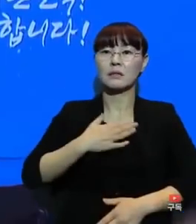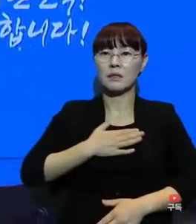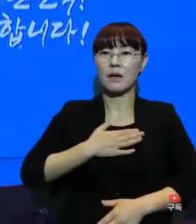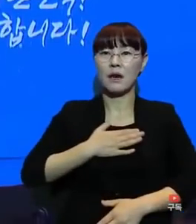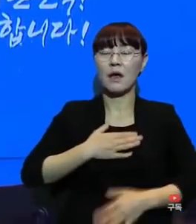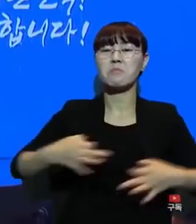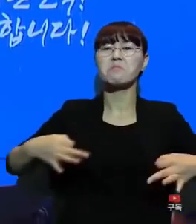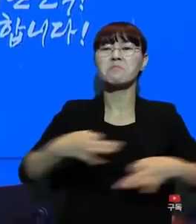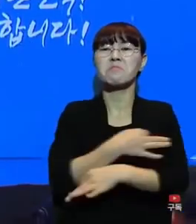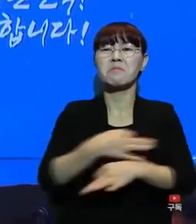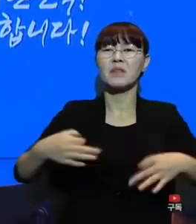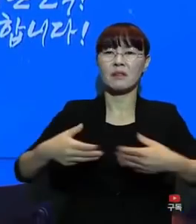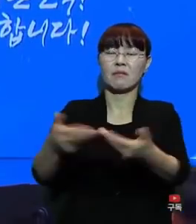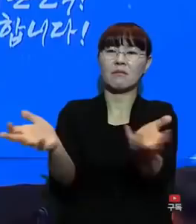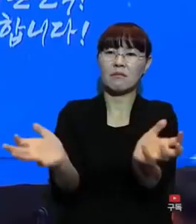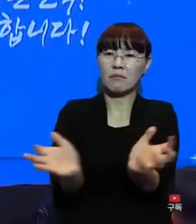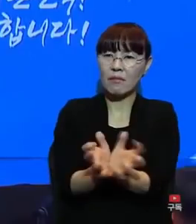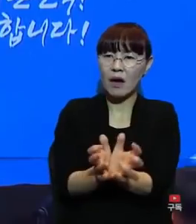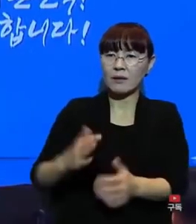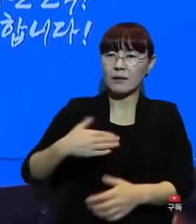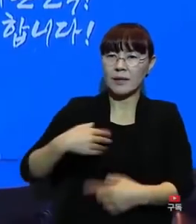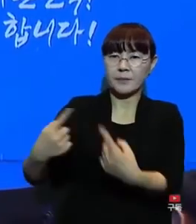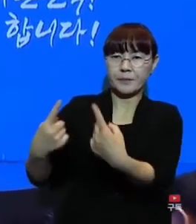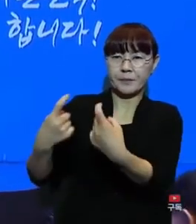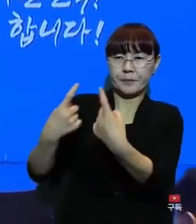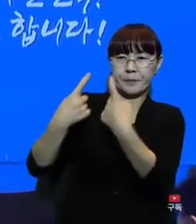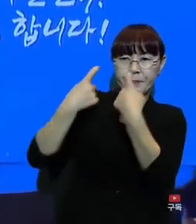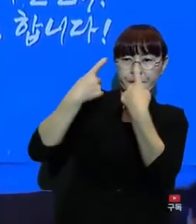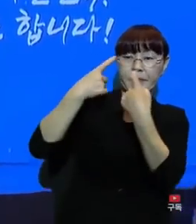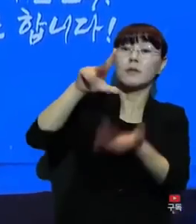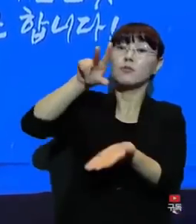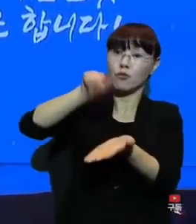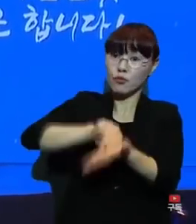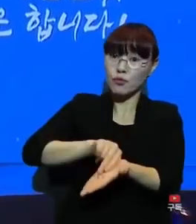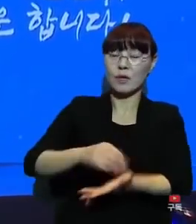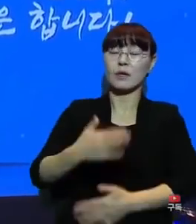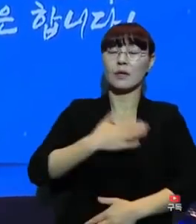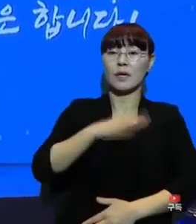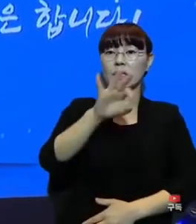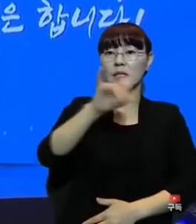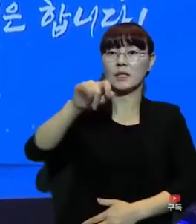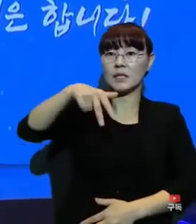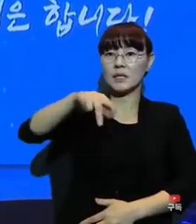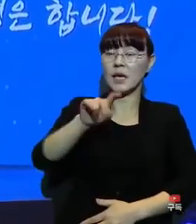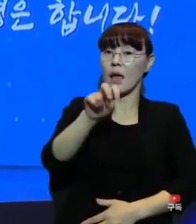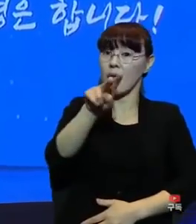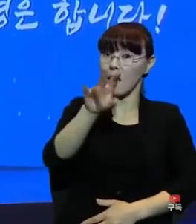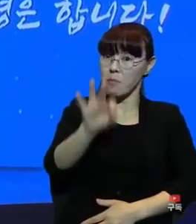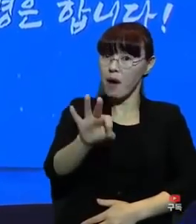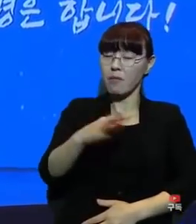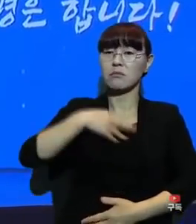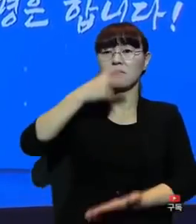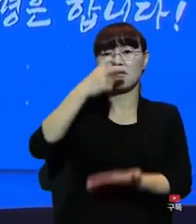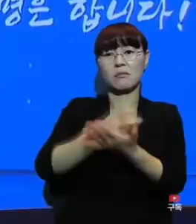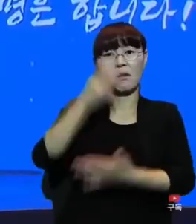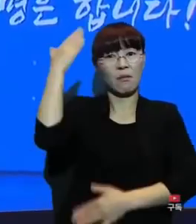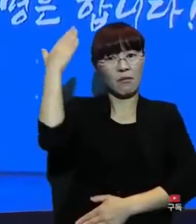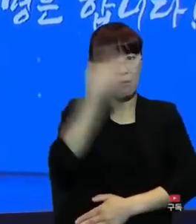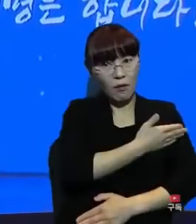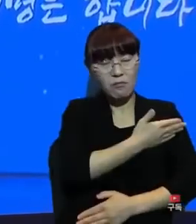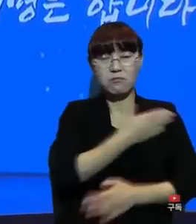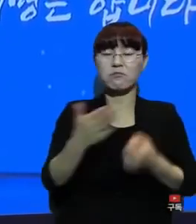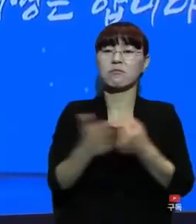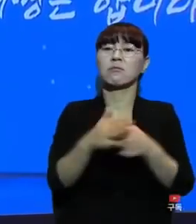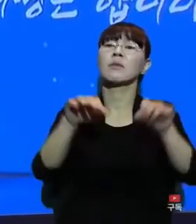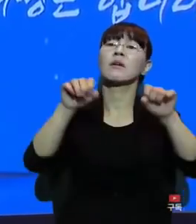기득권에 오래되고 집에 완 압박에도 불구하고 저희 재 명은 청렴 했기 때문에 살아남았습니다 만약에